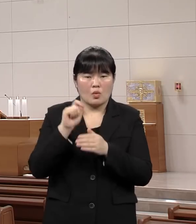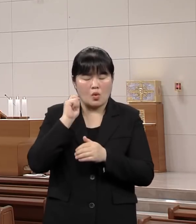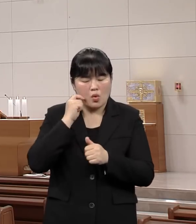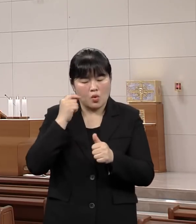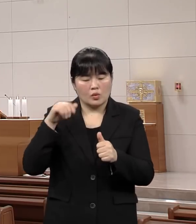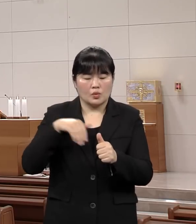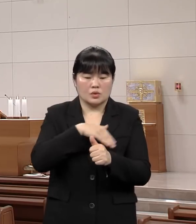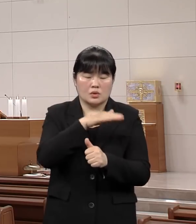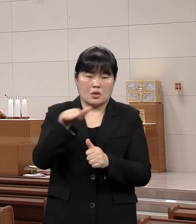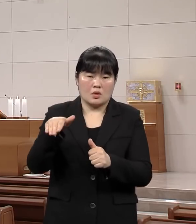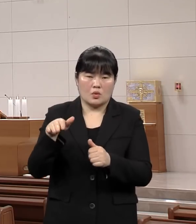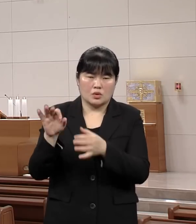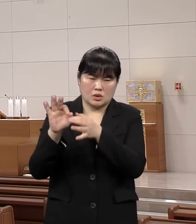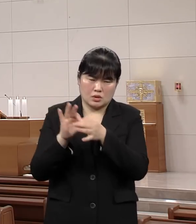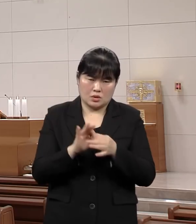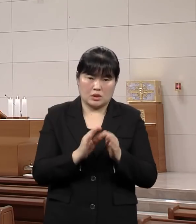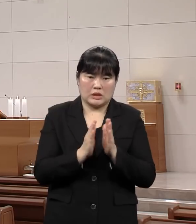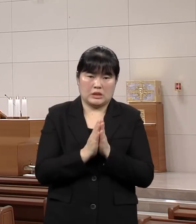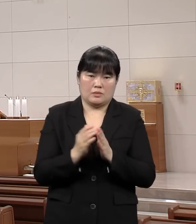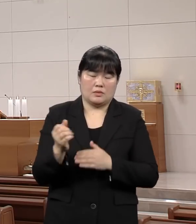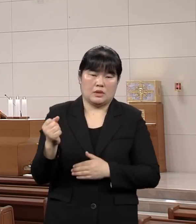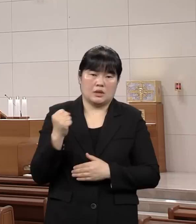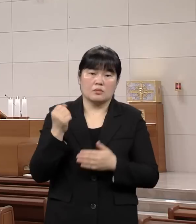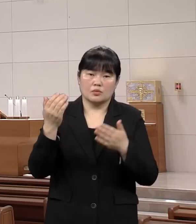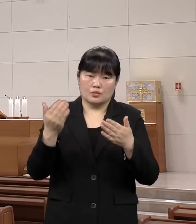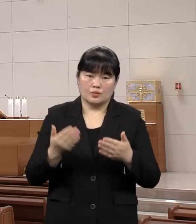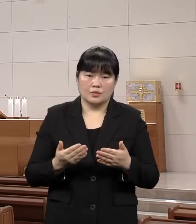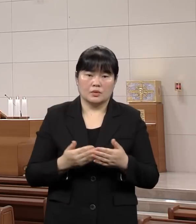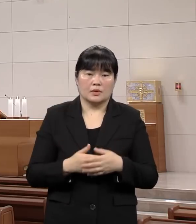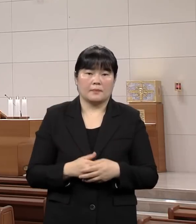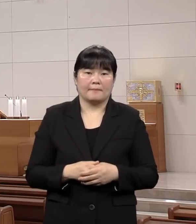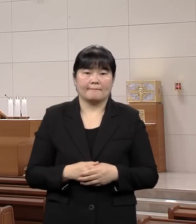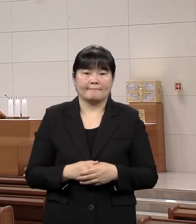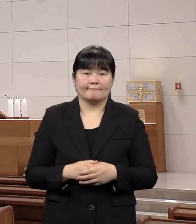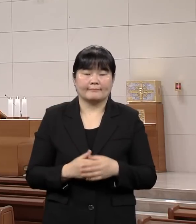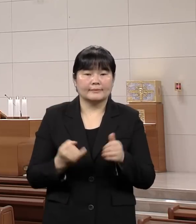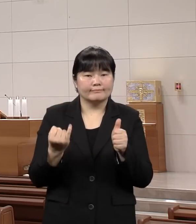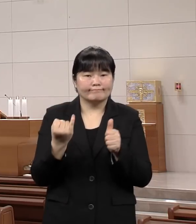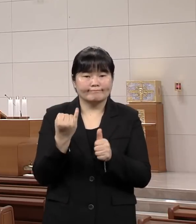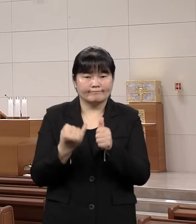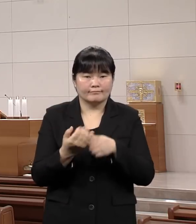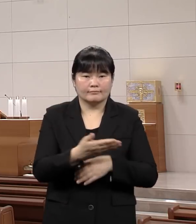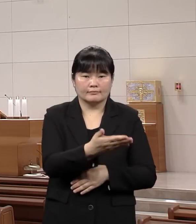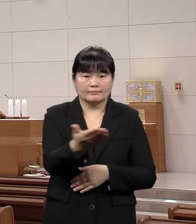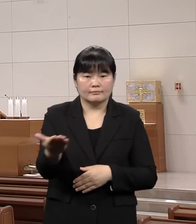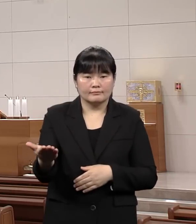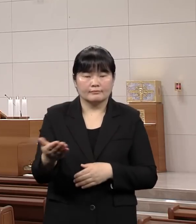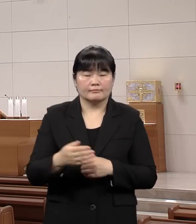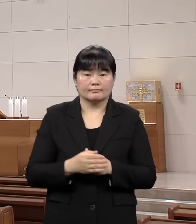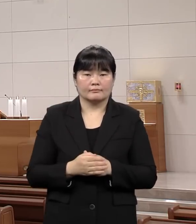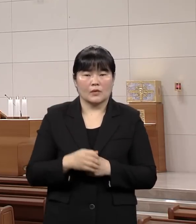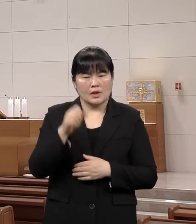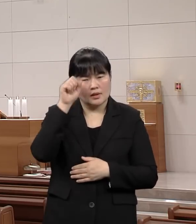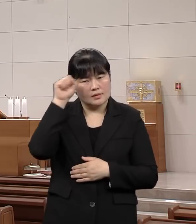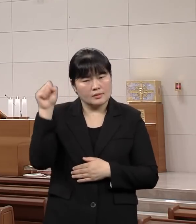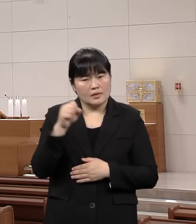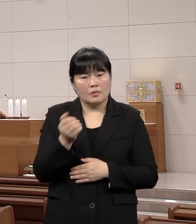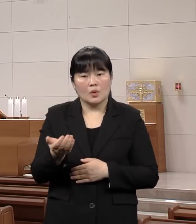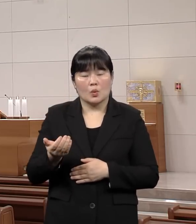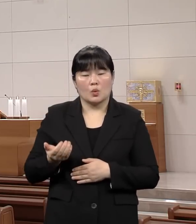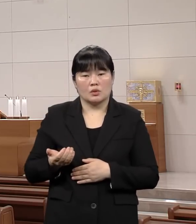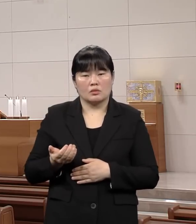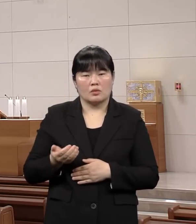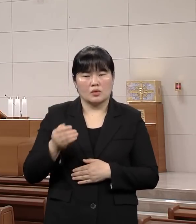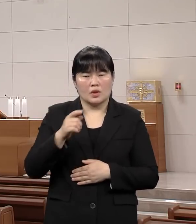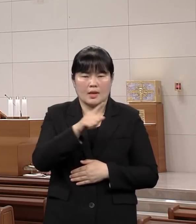끈질기게 기도하게 하는 힘을 줍니다 형제자매 여러분 동특이전 새벽 어둠이